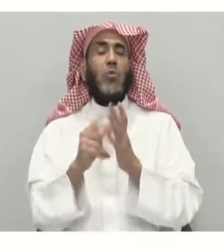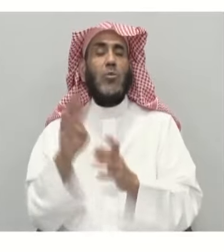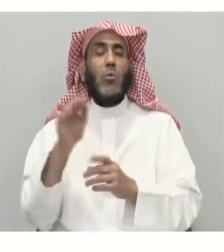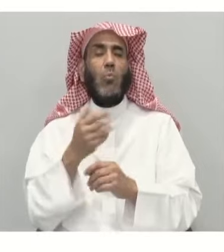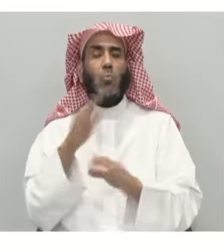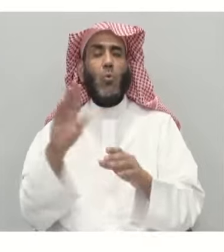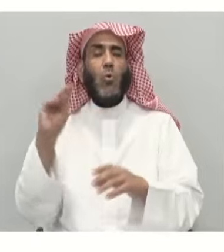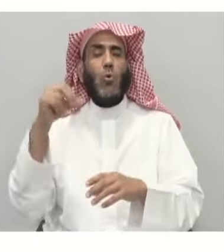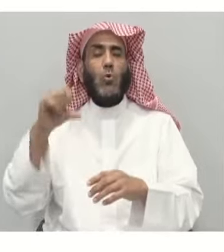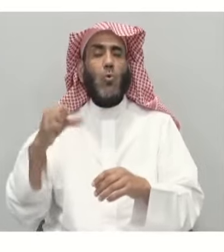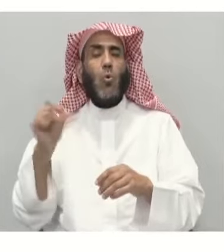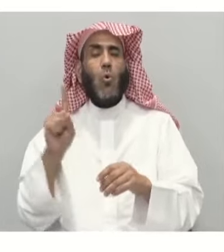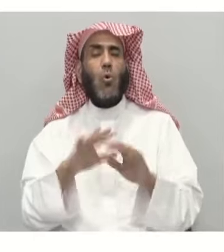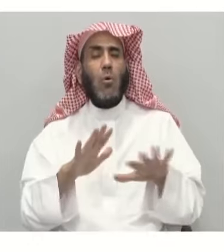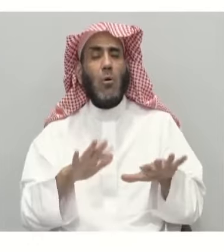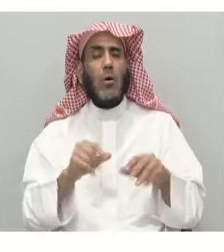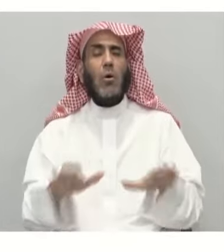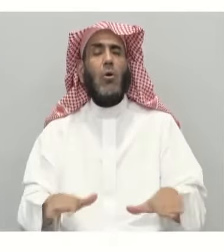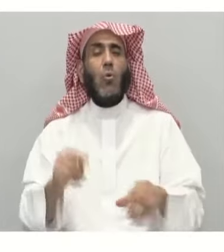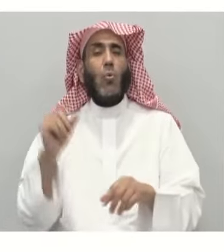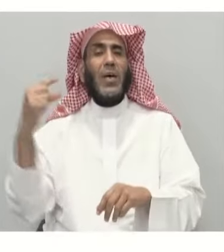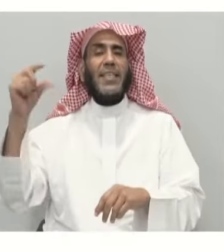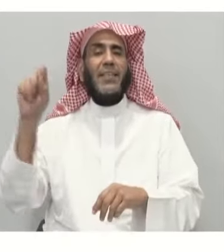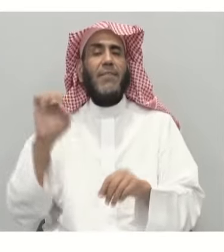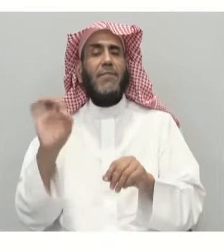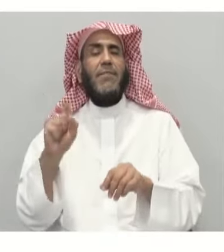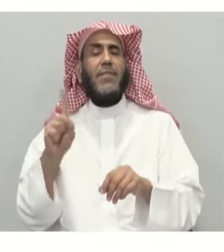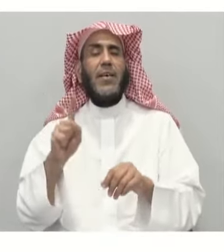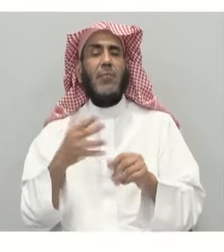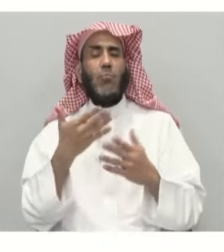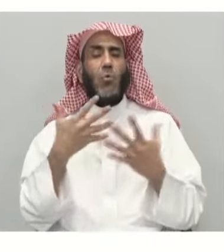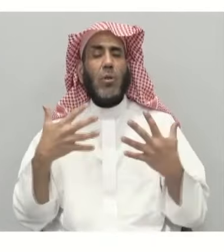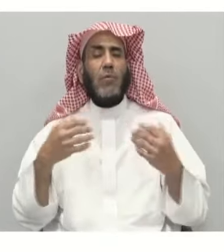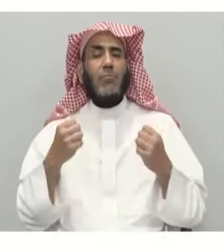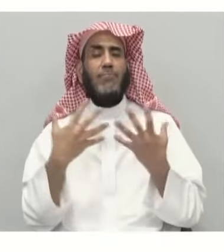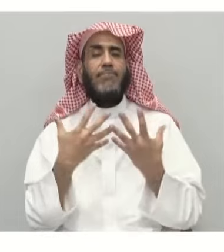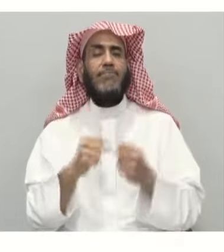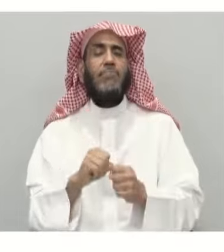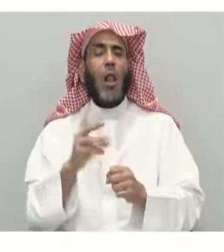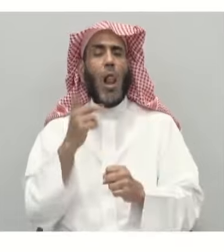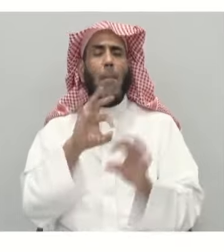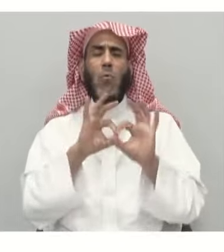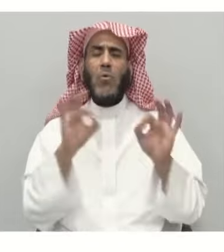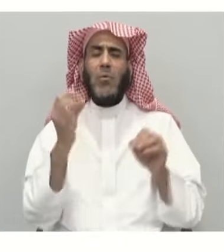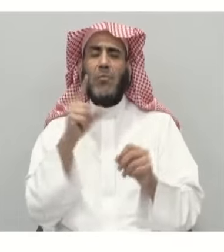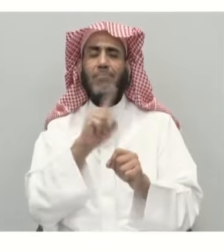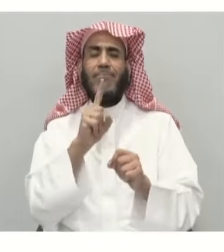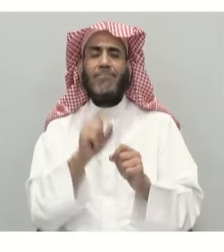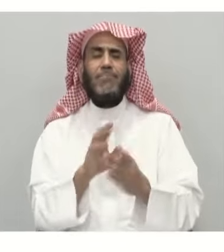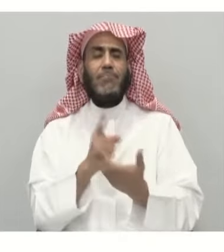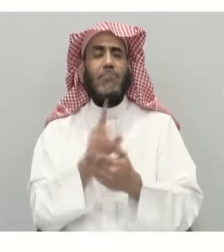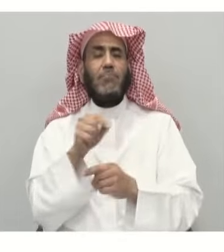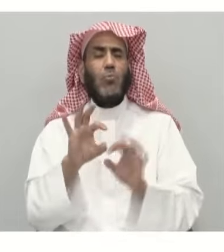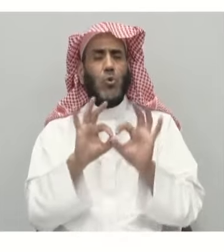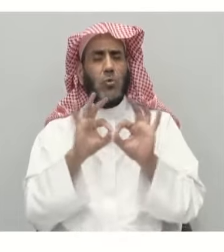هدوء ودفع هدوء ودفء الان بعد نظري لهذه الكلمات تلاحظ اني لم استوفي جميع الكلمات ولكنه مطلوب منك